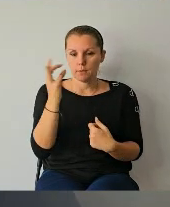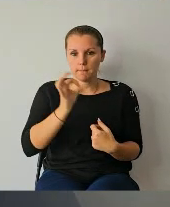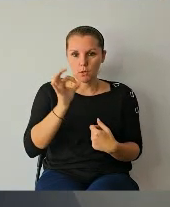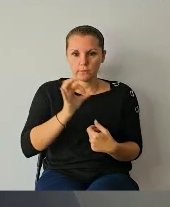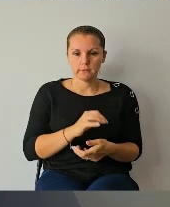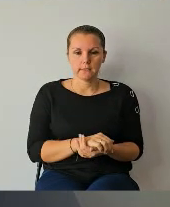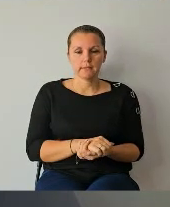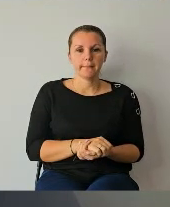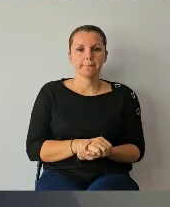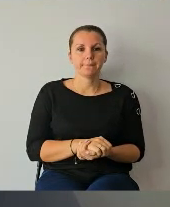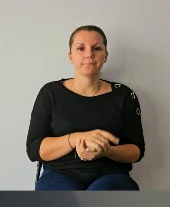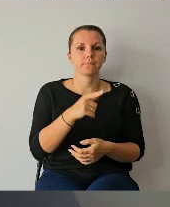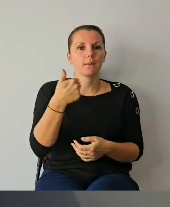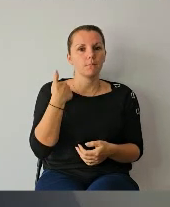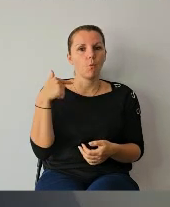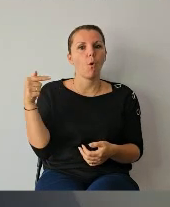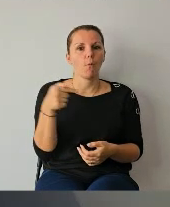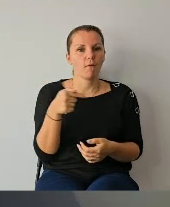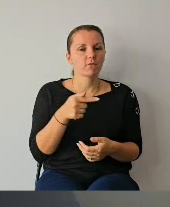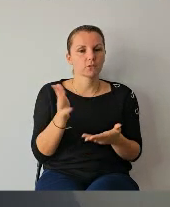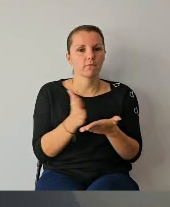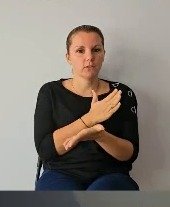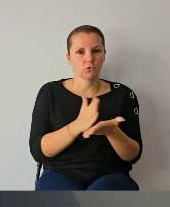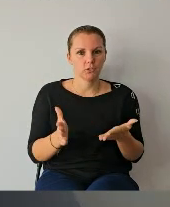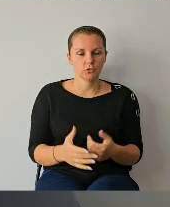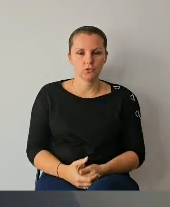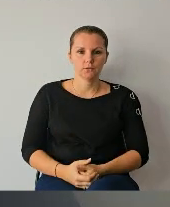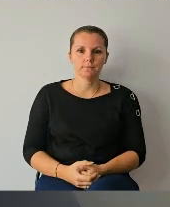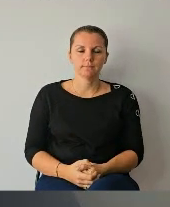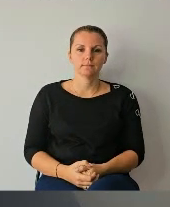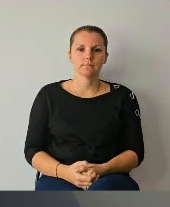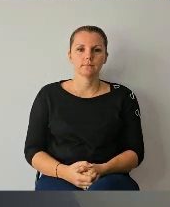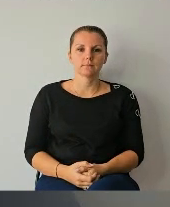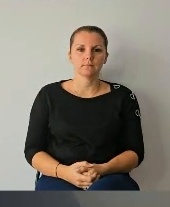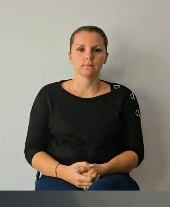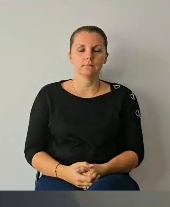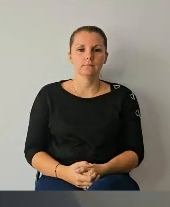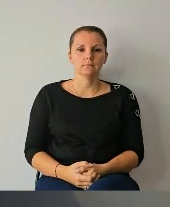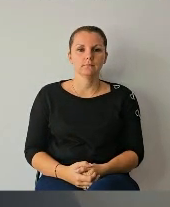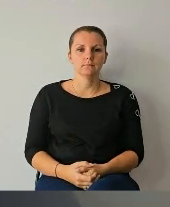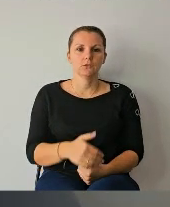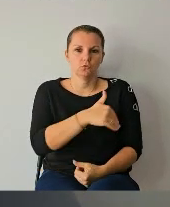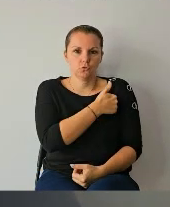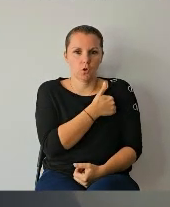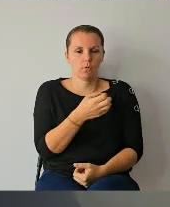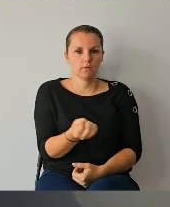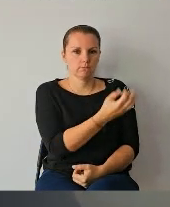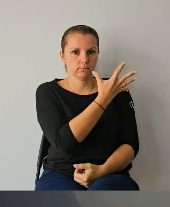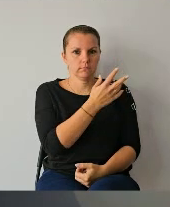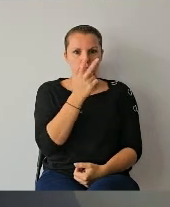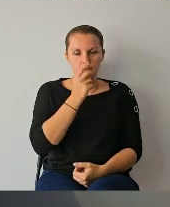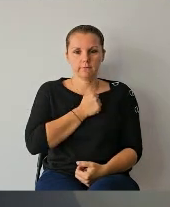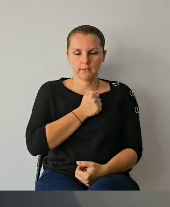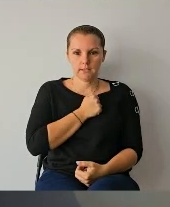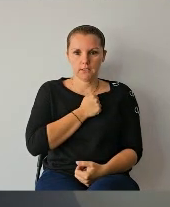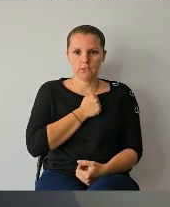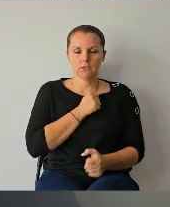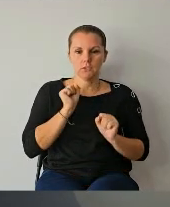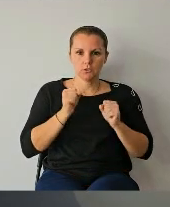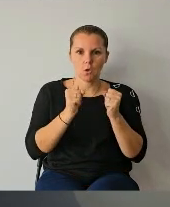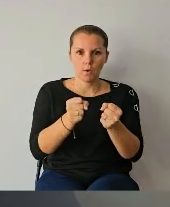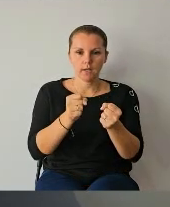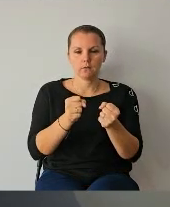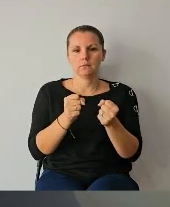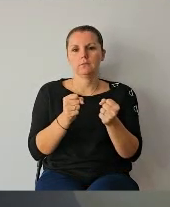Zaznaczam, że to były obowiązkowe części. Na szkołach na poniższym slajdzie ukazane są działające